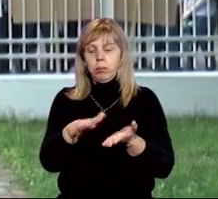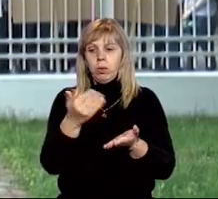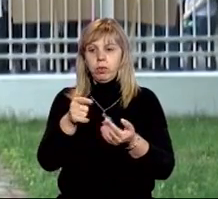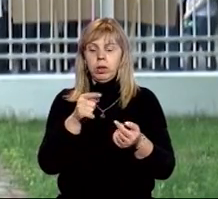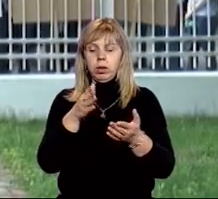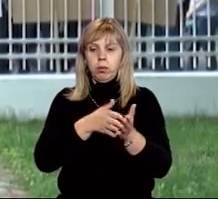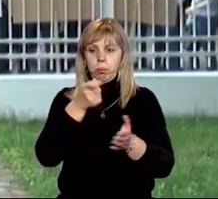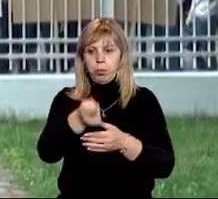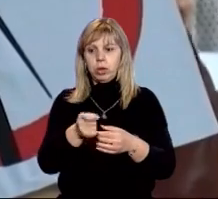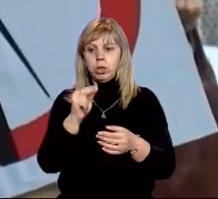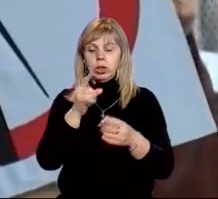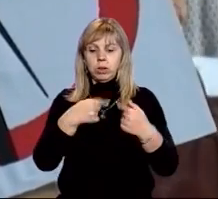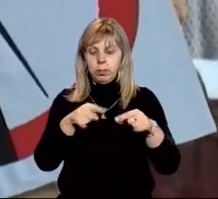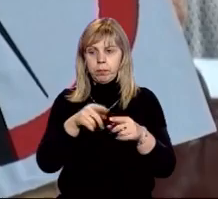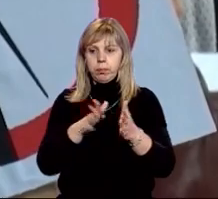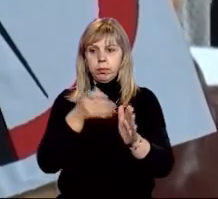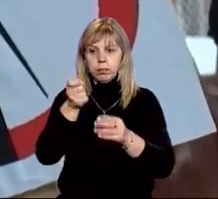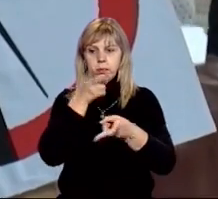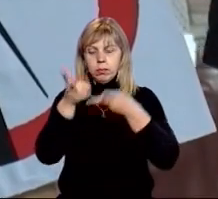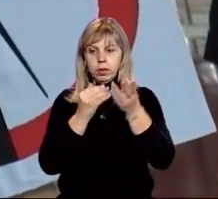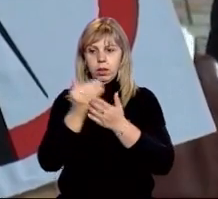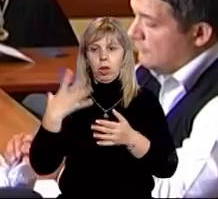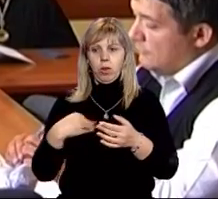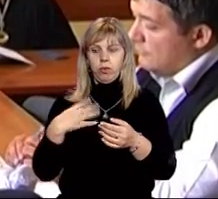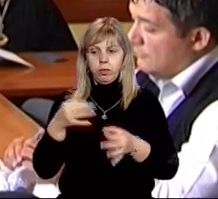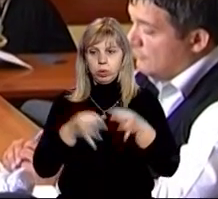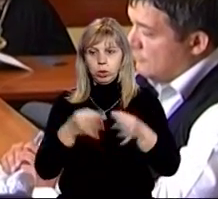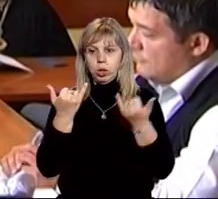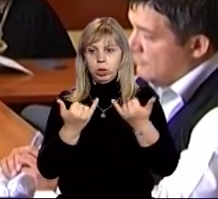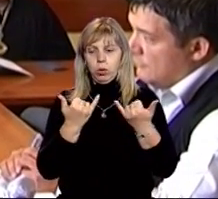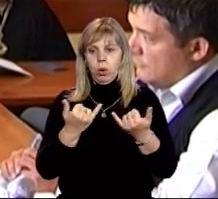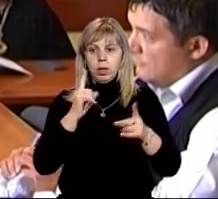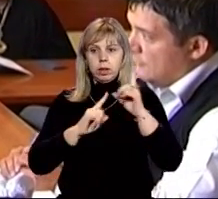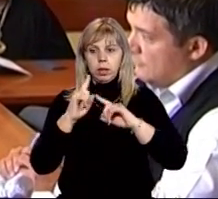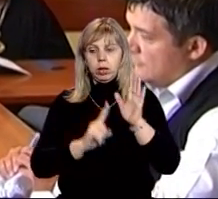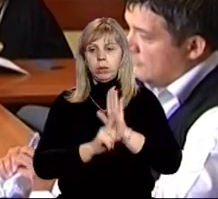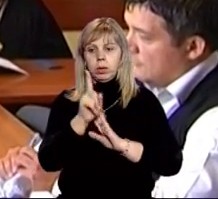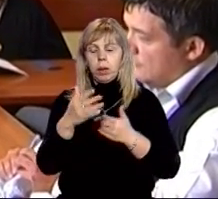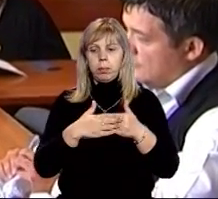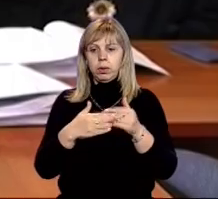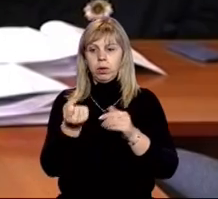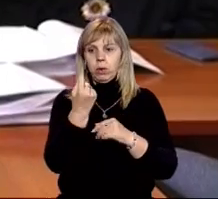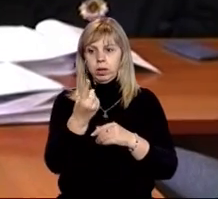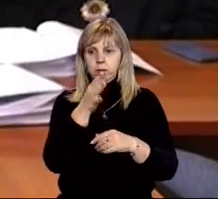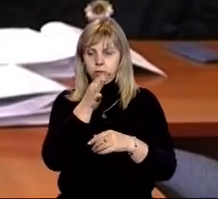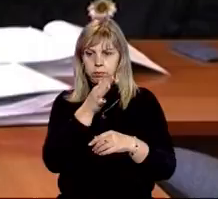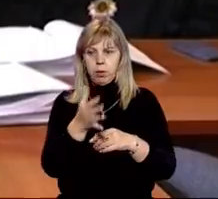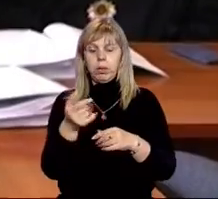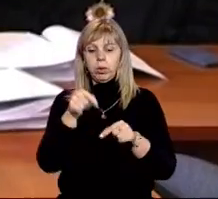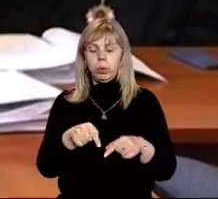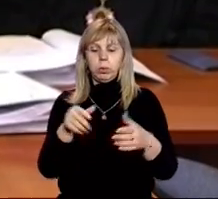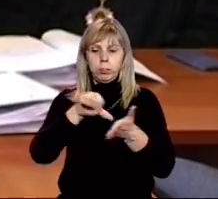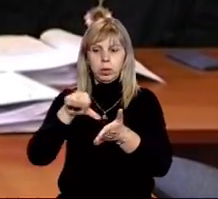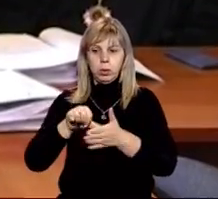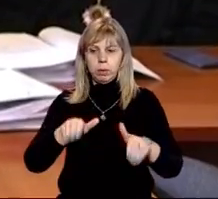у позові. Члени організації подали апеляцію до Львівського суду. Сьогоднішнє засідання розпочалось близько 11 години. Тут